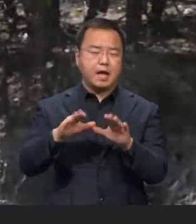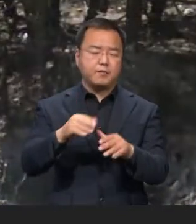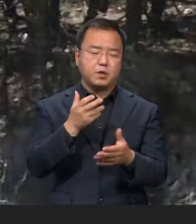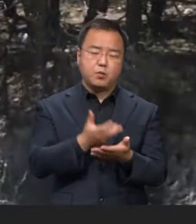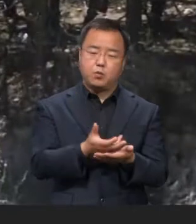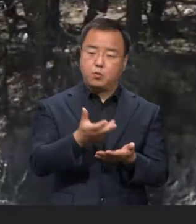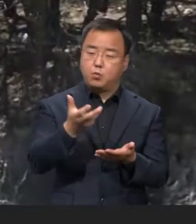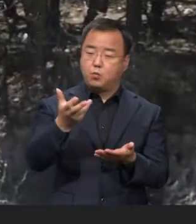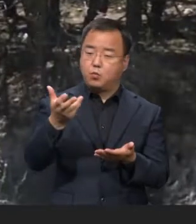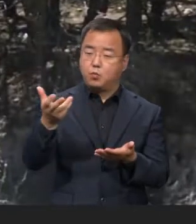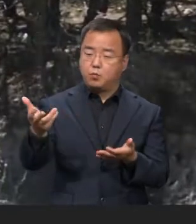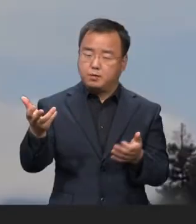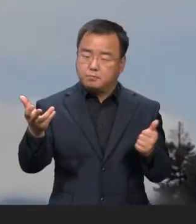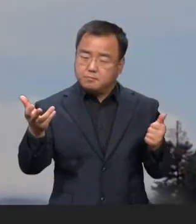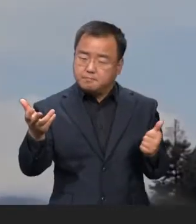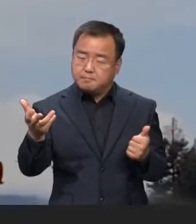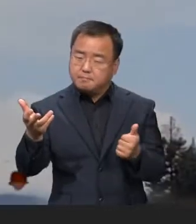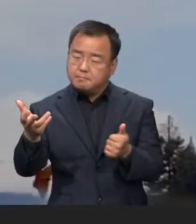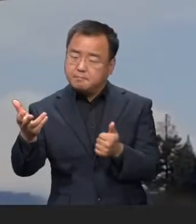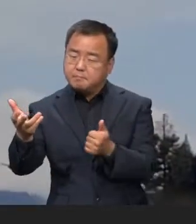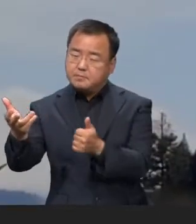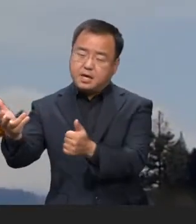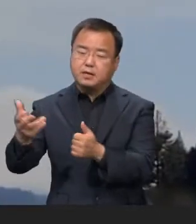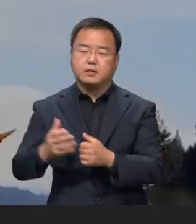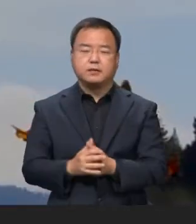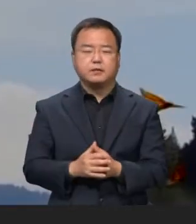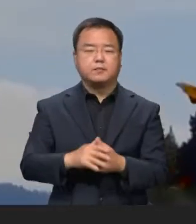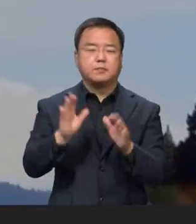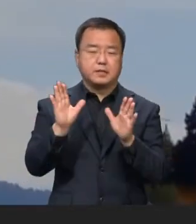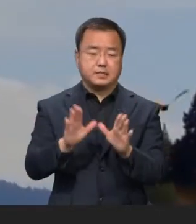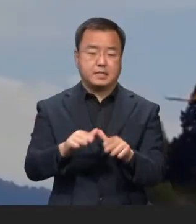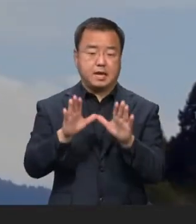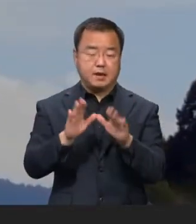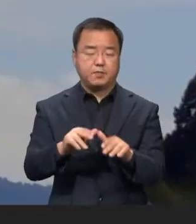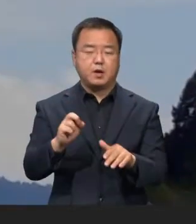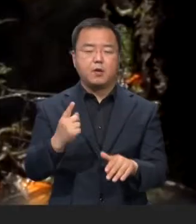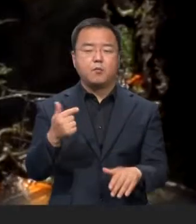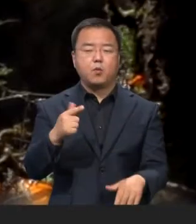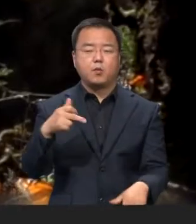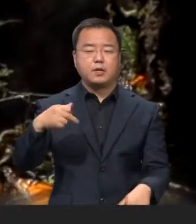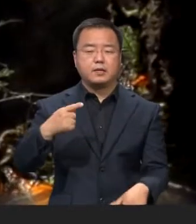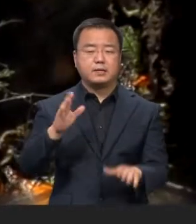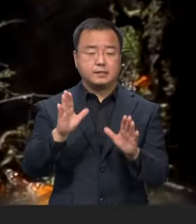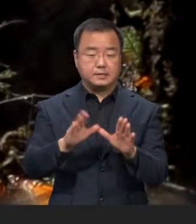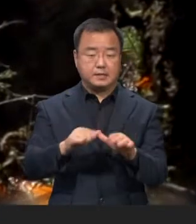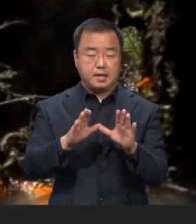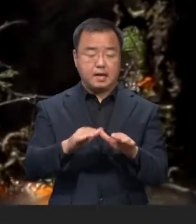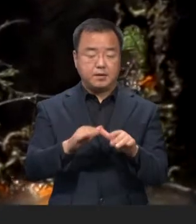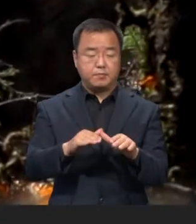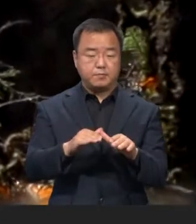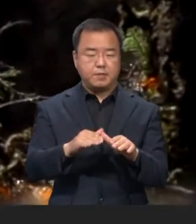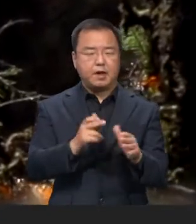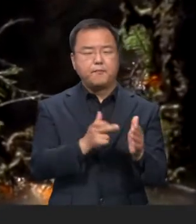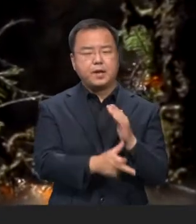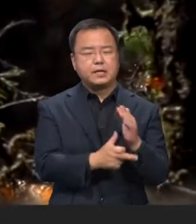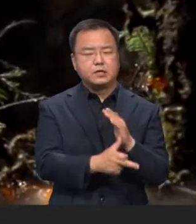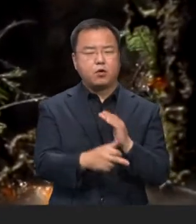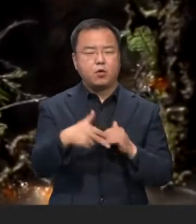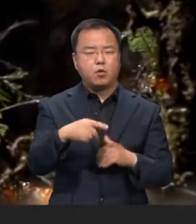했습니다. 모나크 나비는 매년 멕시코 중부 미추아칸주의 전나무 숲에서 겨울을